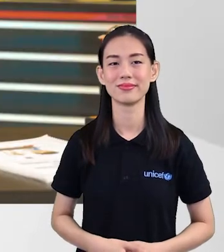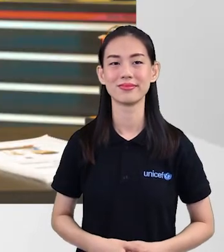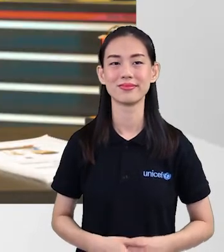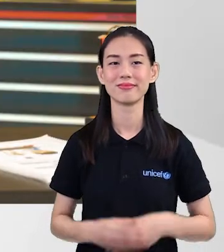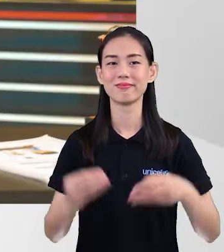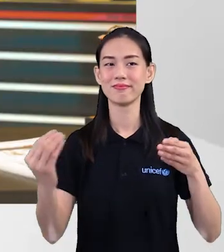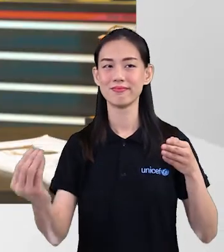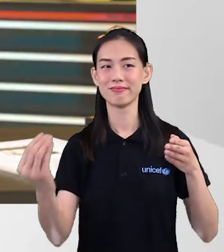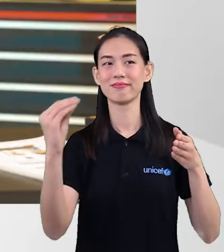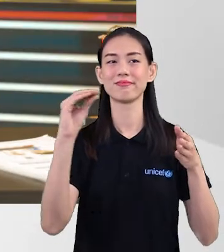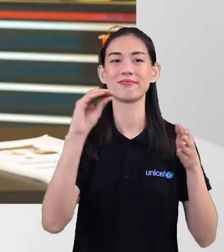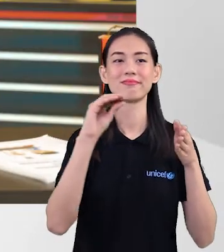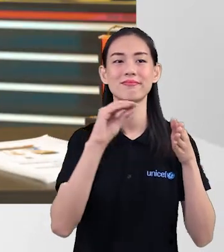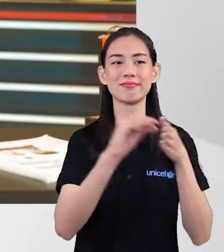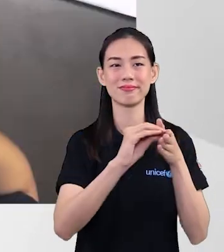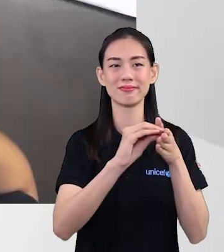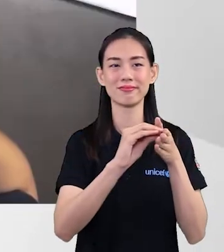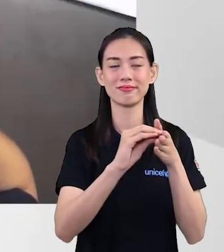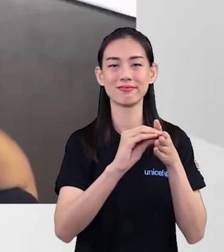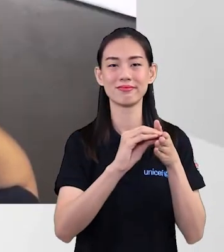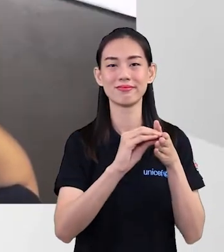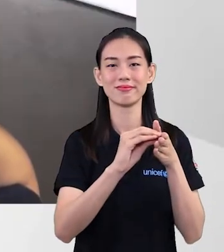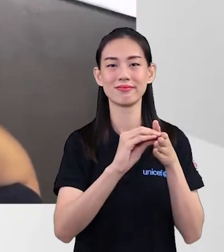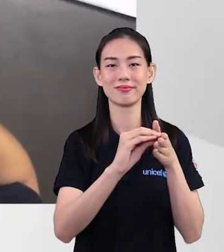Masukkan servo motor pada lubang tersebut.